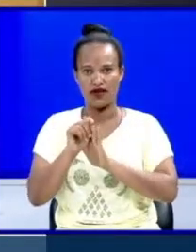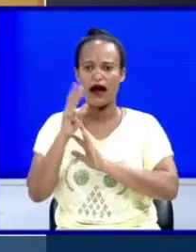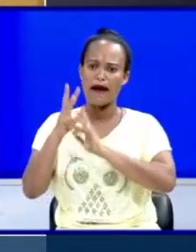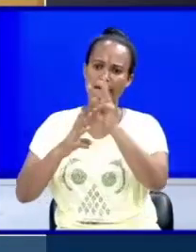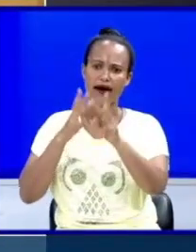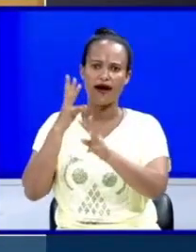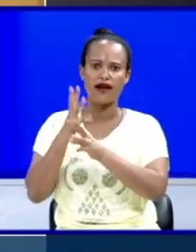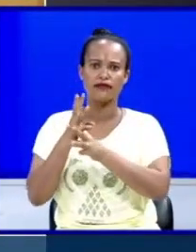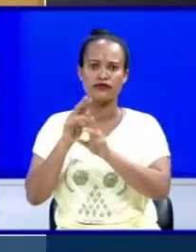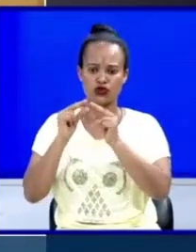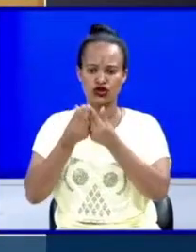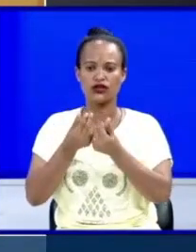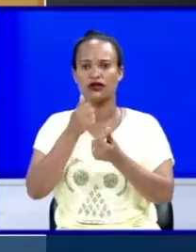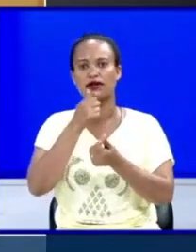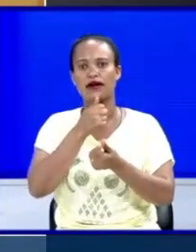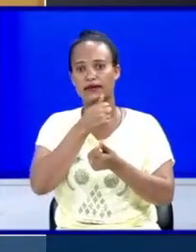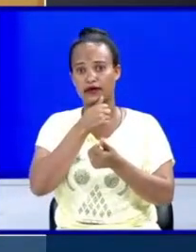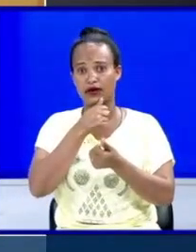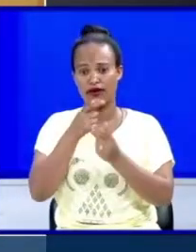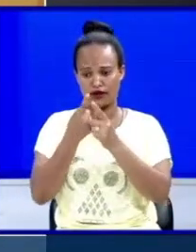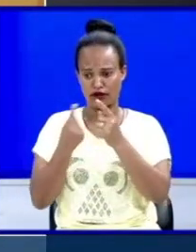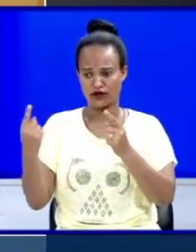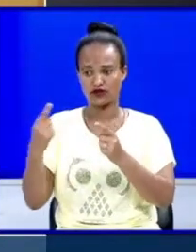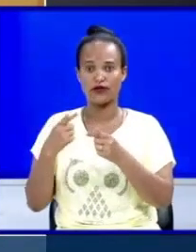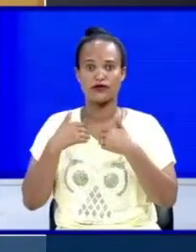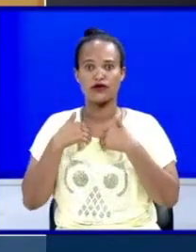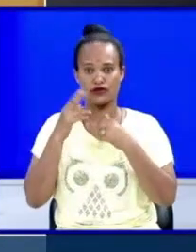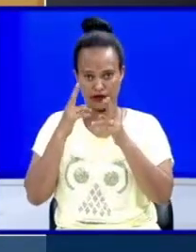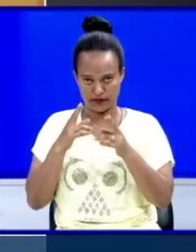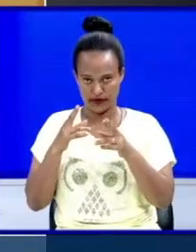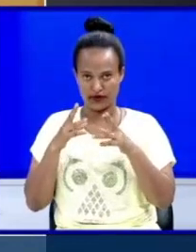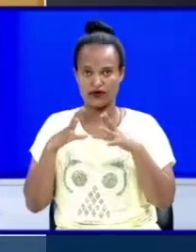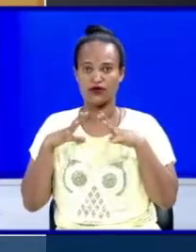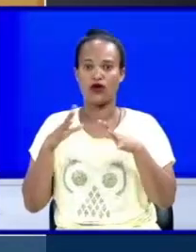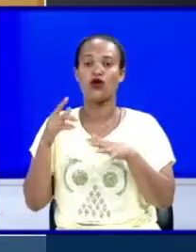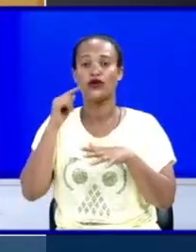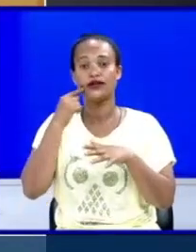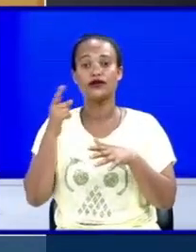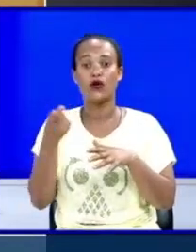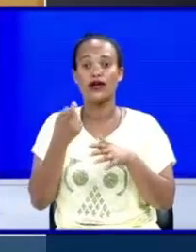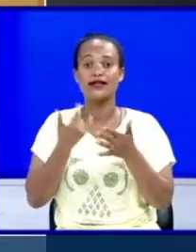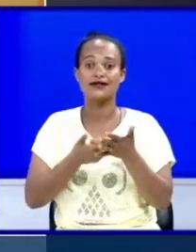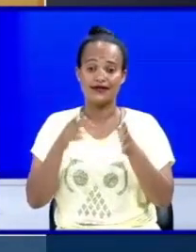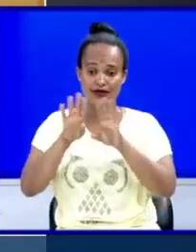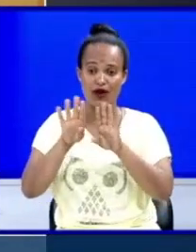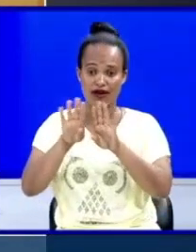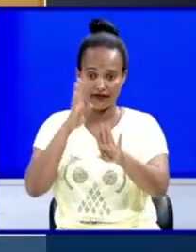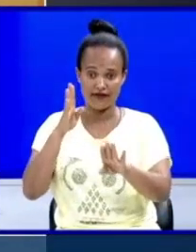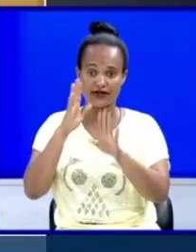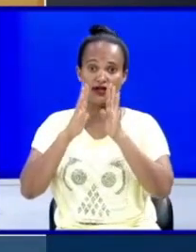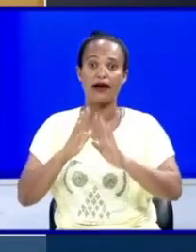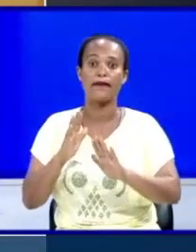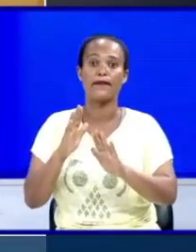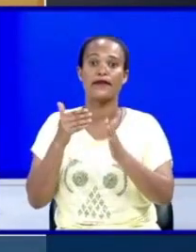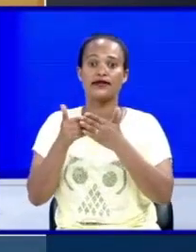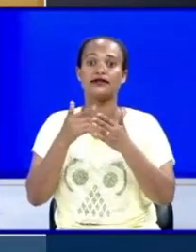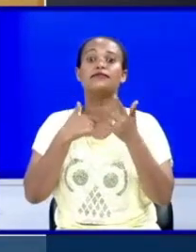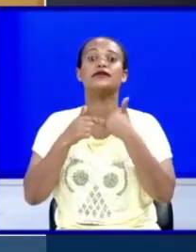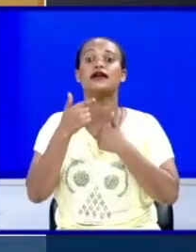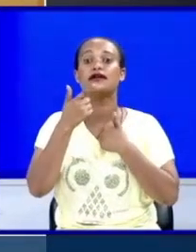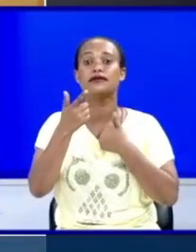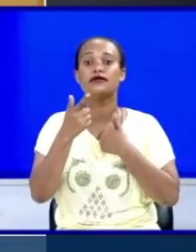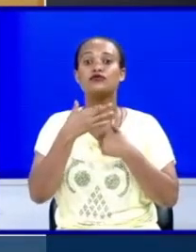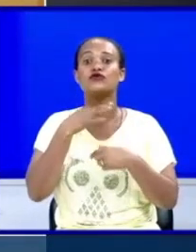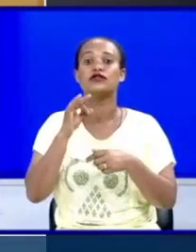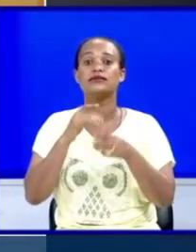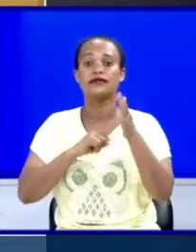ዓለም ብጉጅለ ፋሽታዊ ተነጪሉን ኣብ ዘለሉ ዝኽብር ዘሎ ዒድ እኳ እንተኾነ እዚ ዕፅዋ ክኽፈት ሰላም ክዓስል እምነኽብል